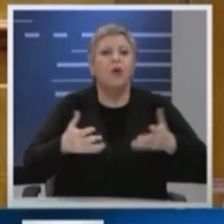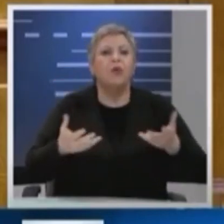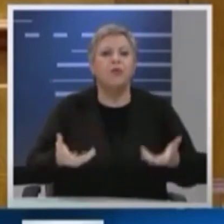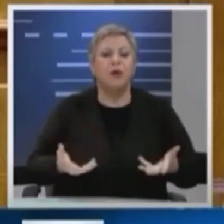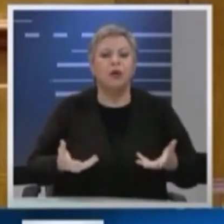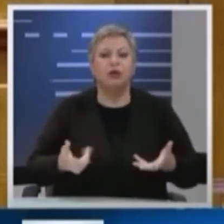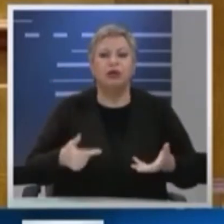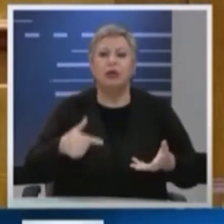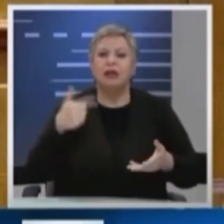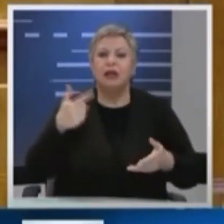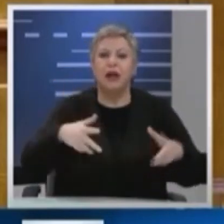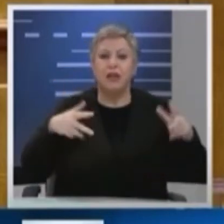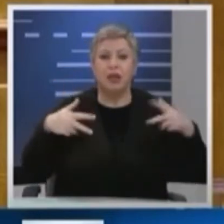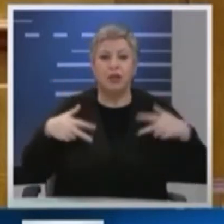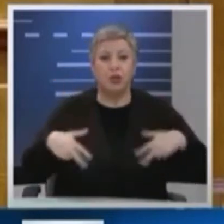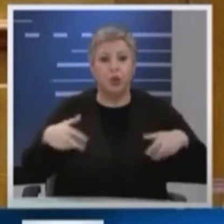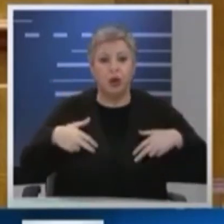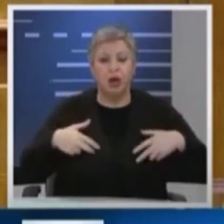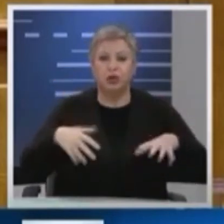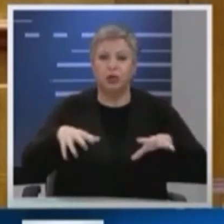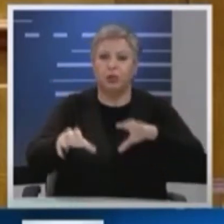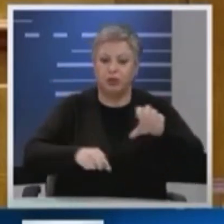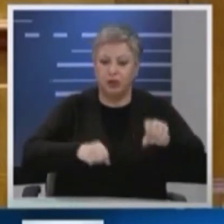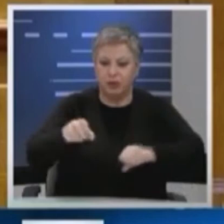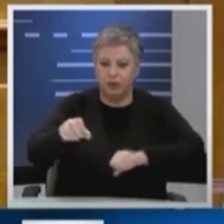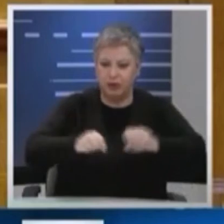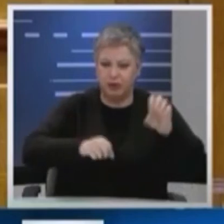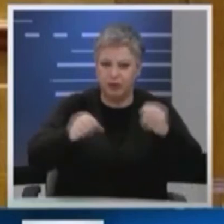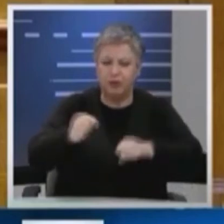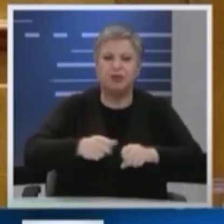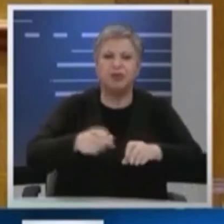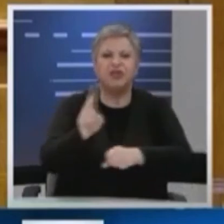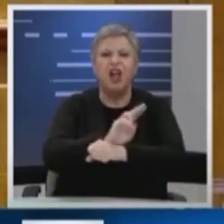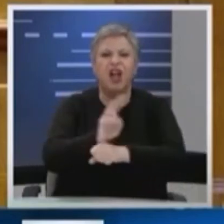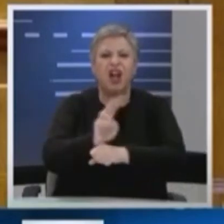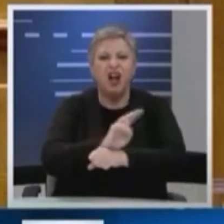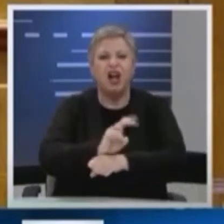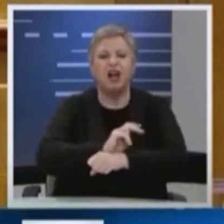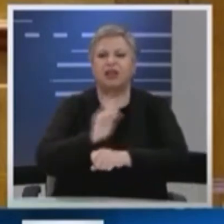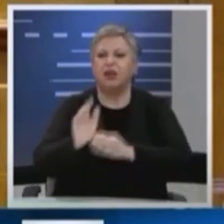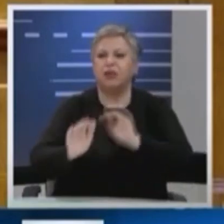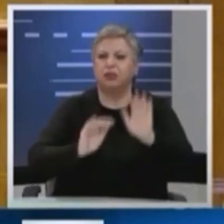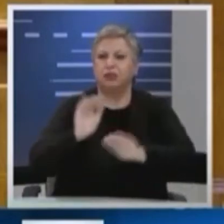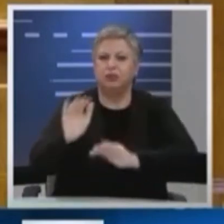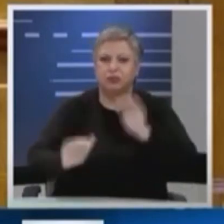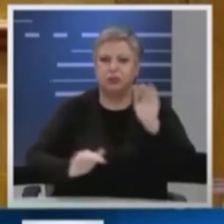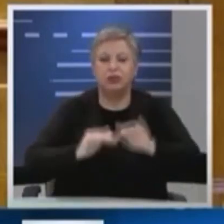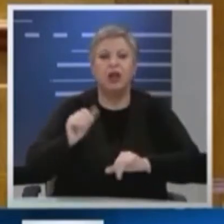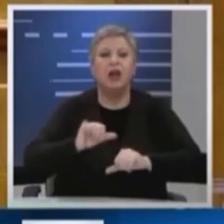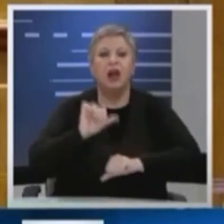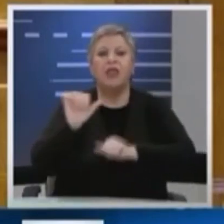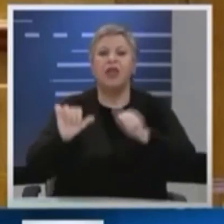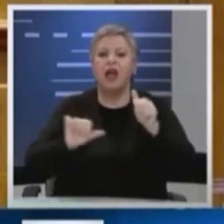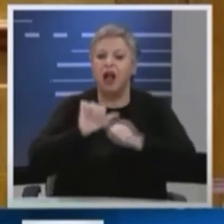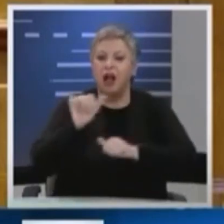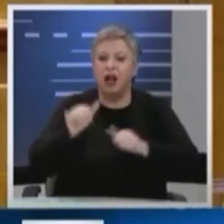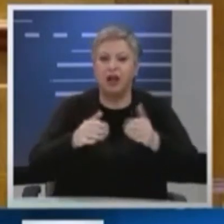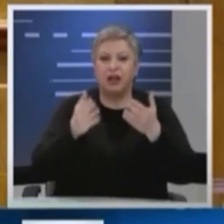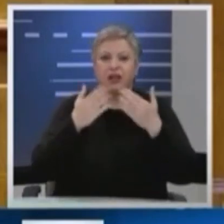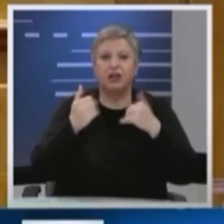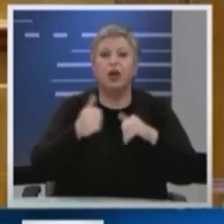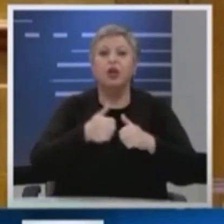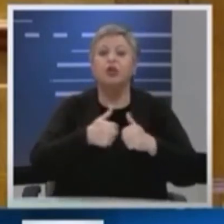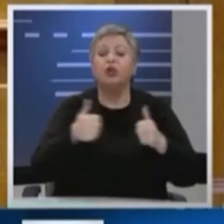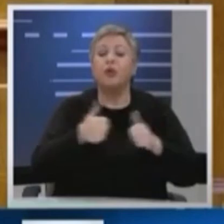διοικητικούς μηχανισμούς, το κράτος συγκεντρωτικό και γραφειοκρατικό, όταν αντί για ριζικές αλλαγές ολοκληρώνουμε χάρη της κομματικής σκοπιμότητας